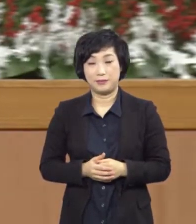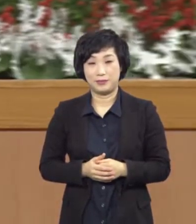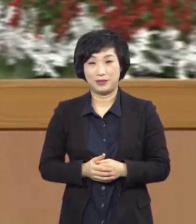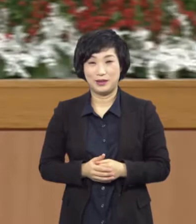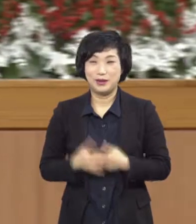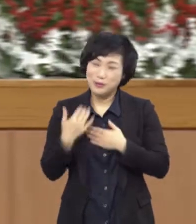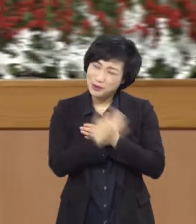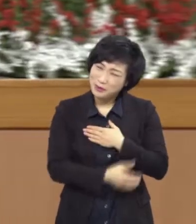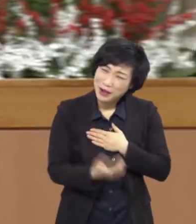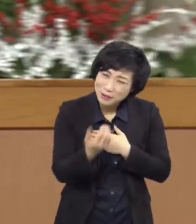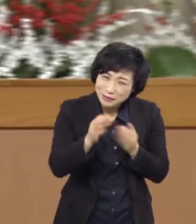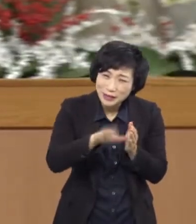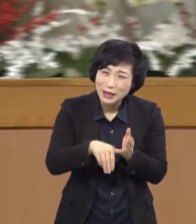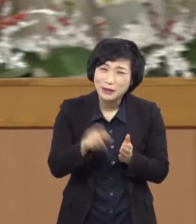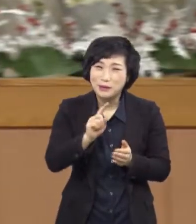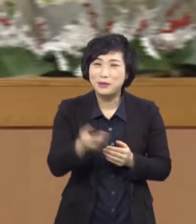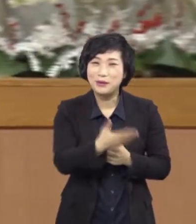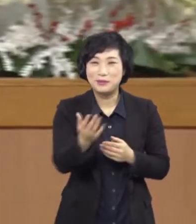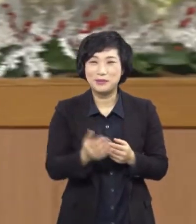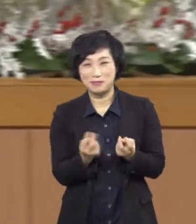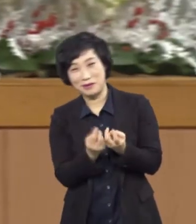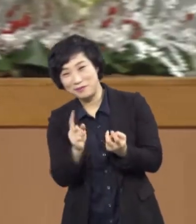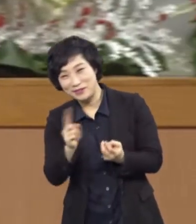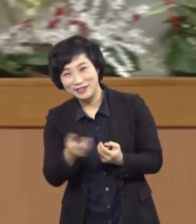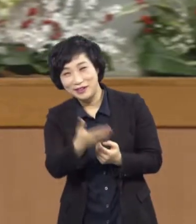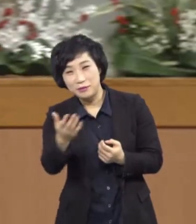몸이 불편하면 병원에 갑니다.